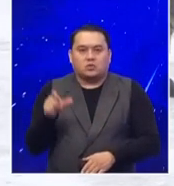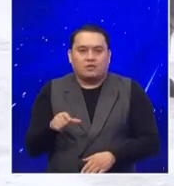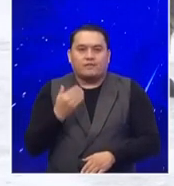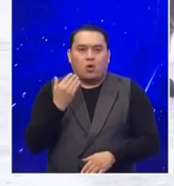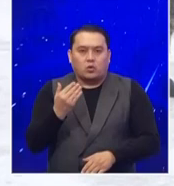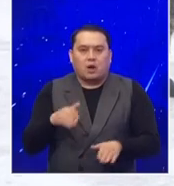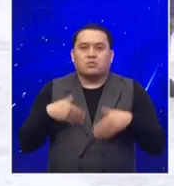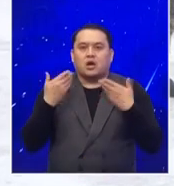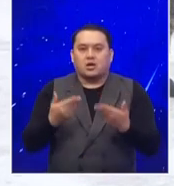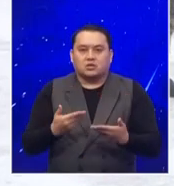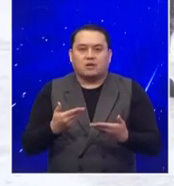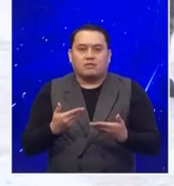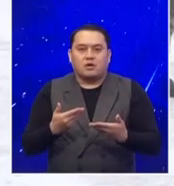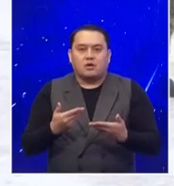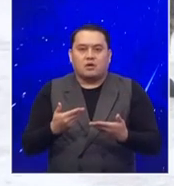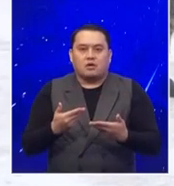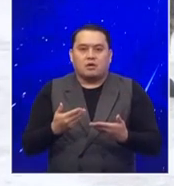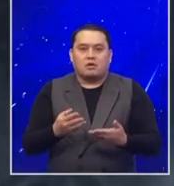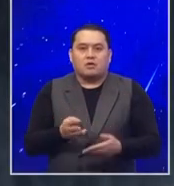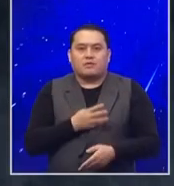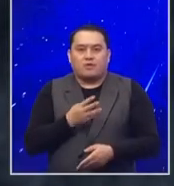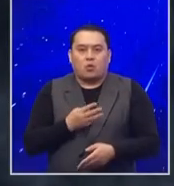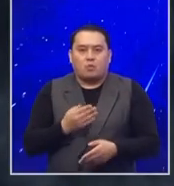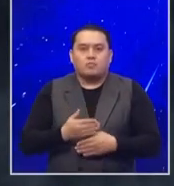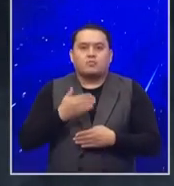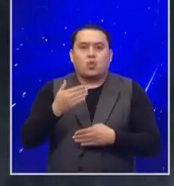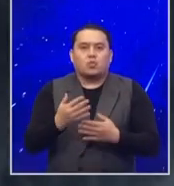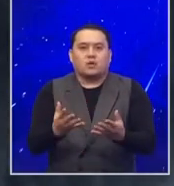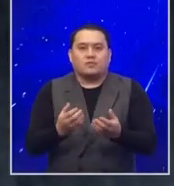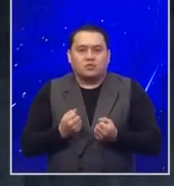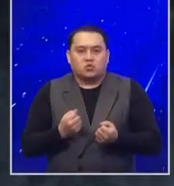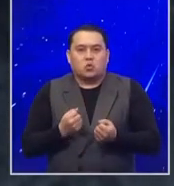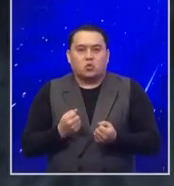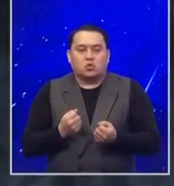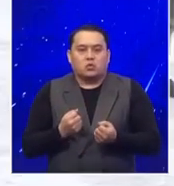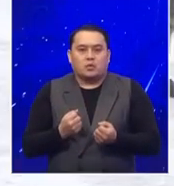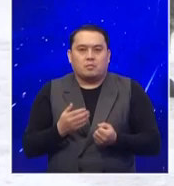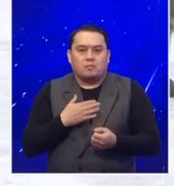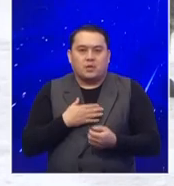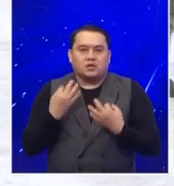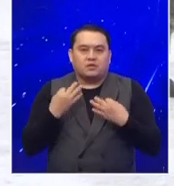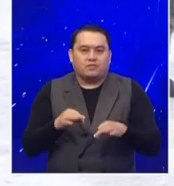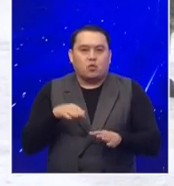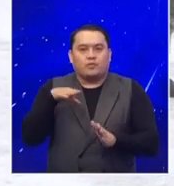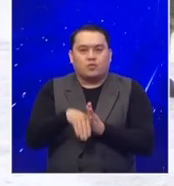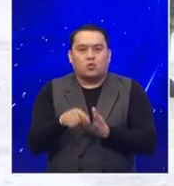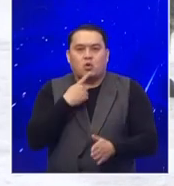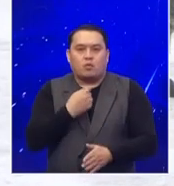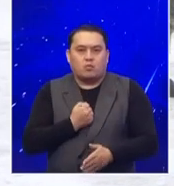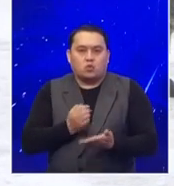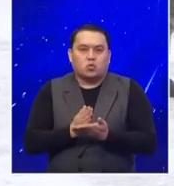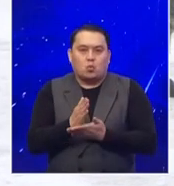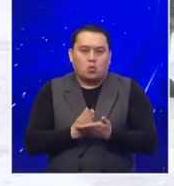обращаем на морально-волевые качества. После того, как примут зачеты, мы их допустим к несению боевой службы, они